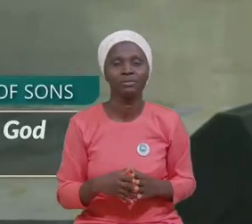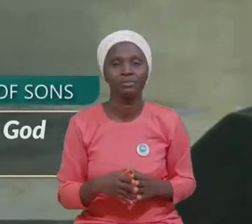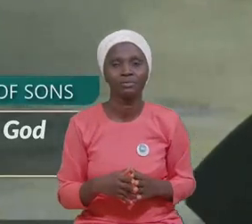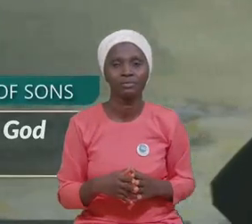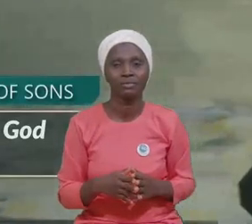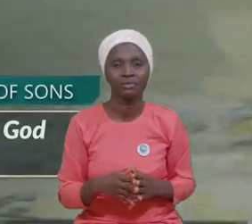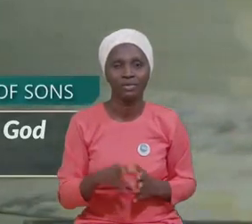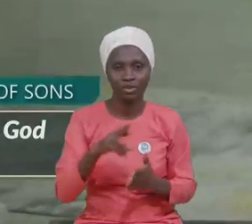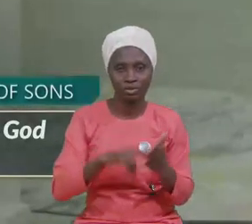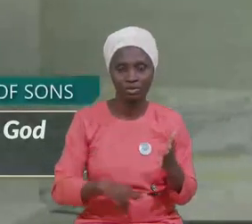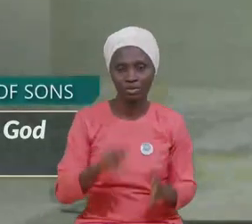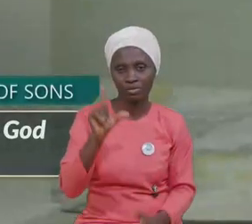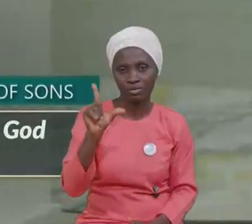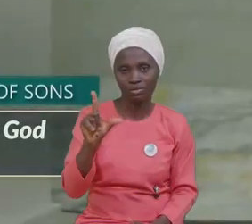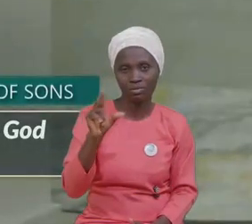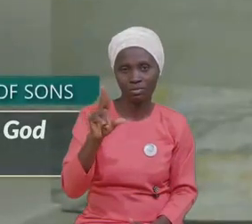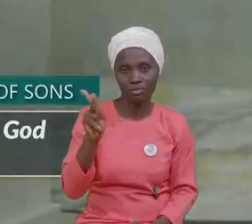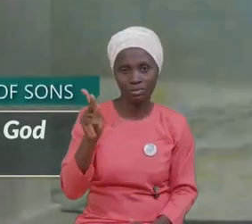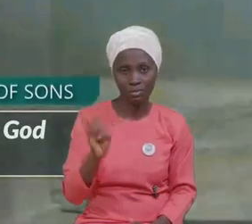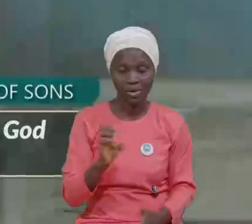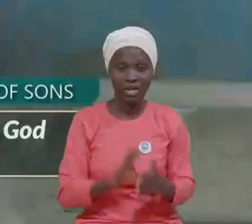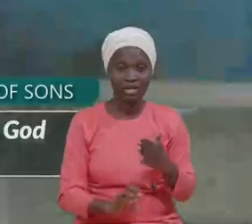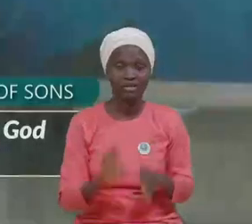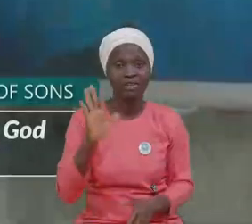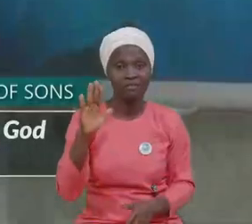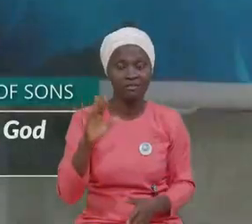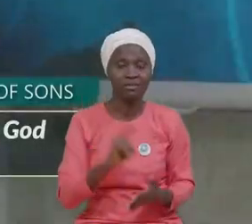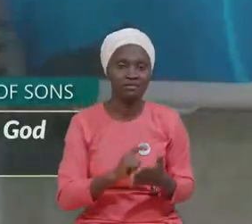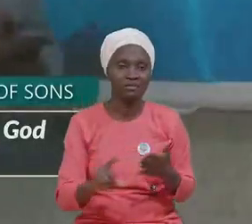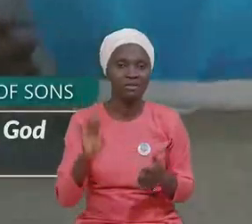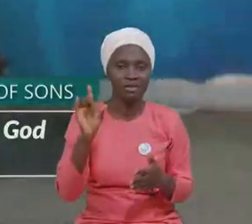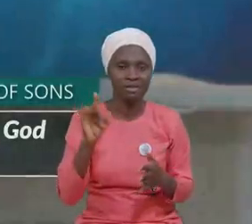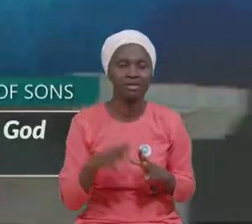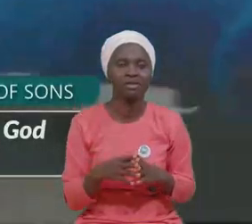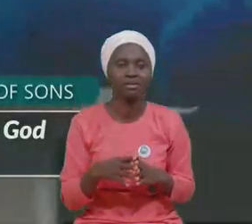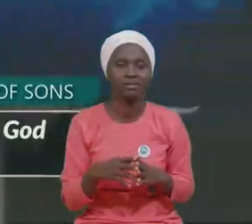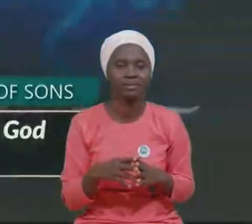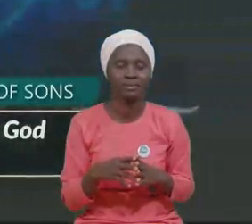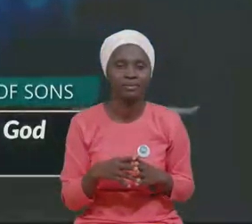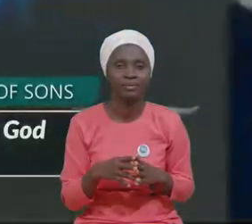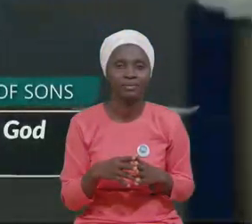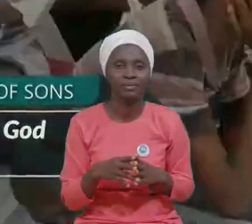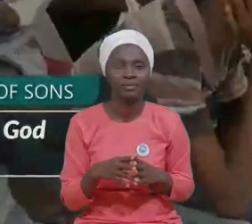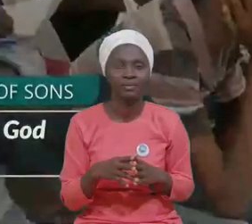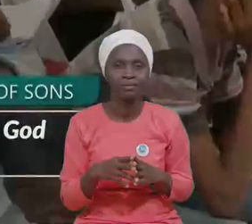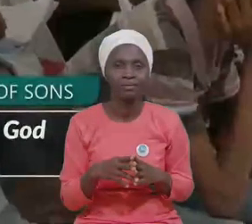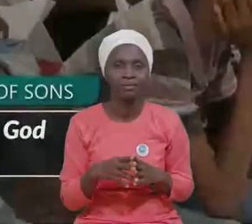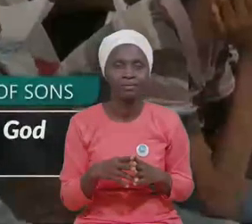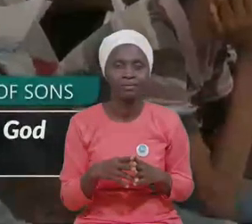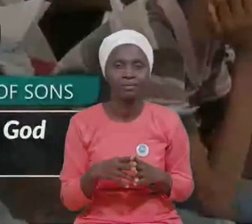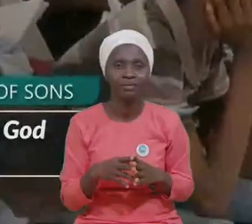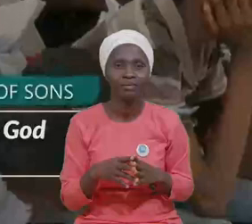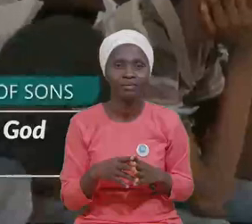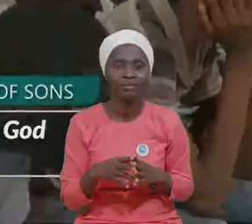Soumis. Luc chapitre 15, verset 18. En Luc